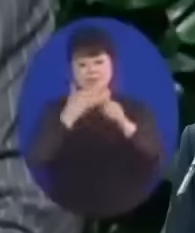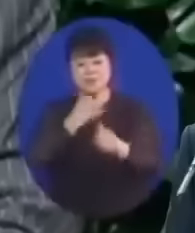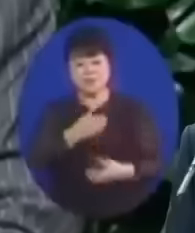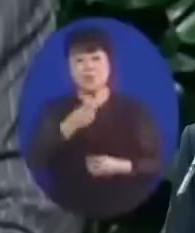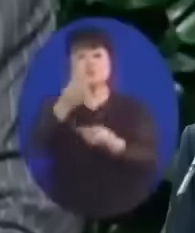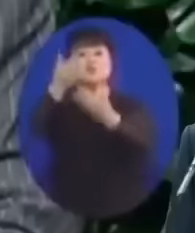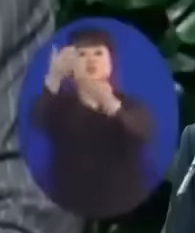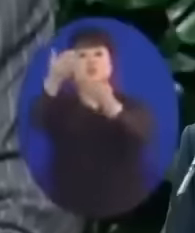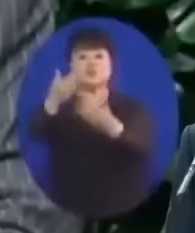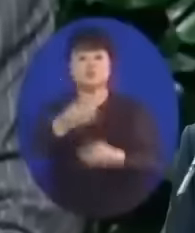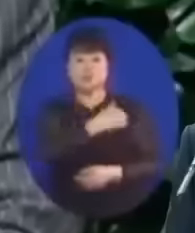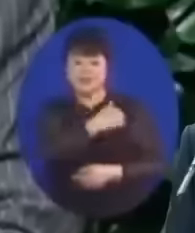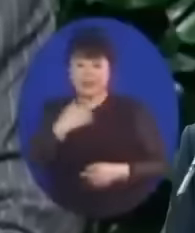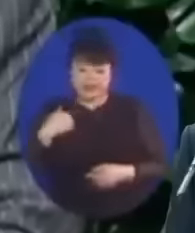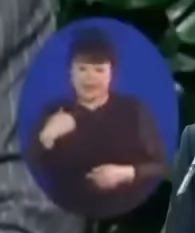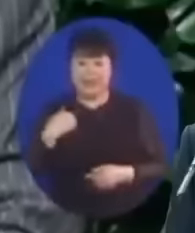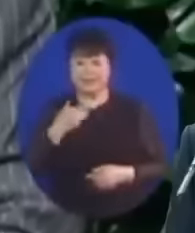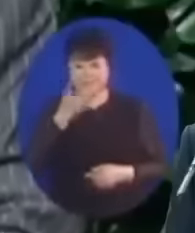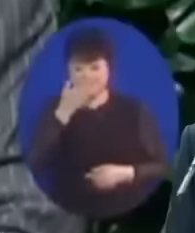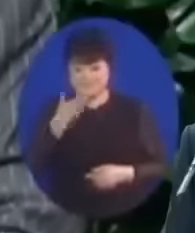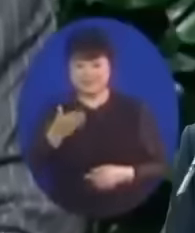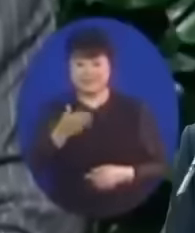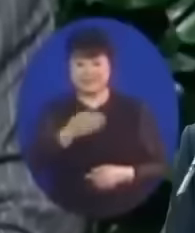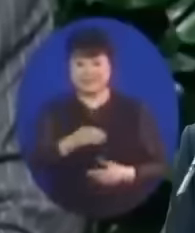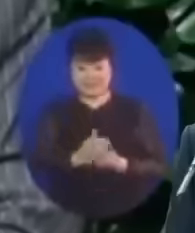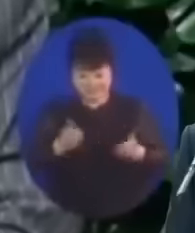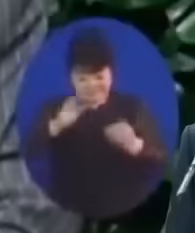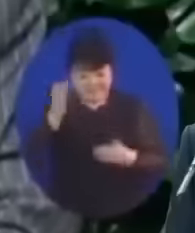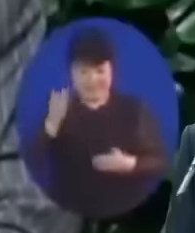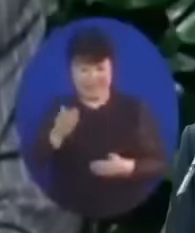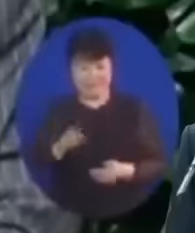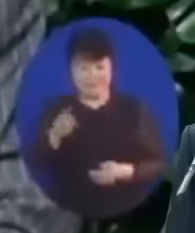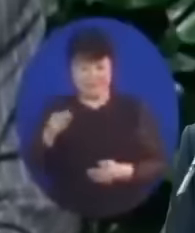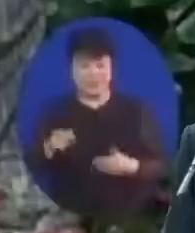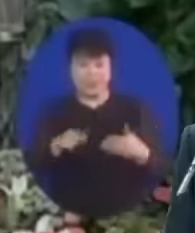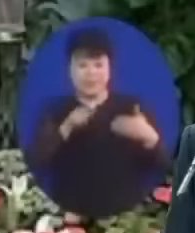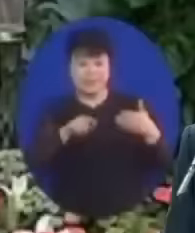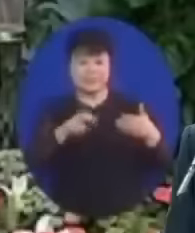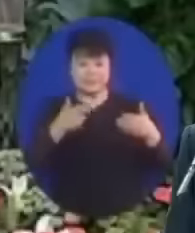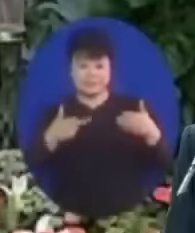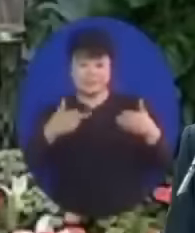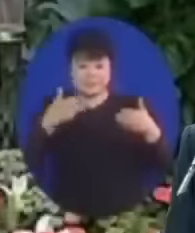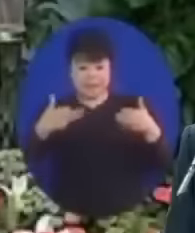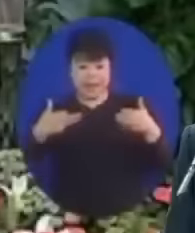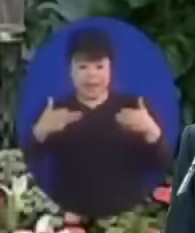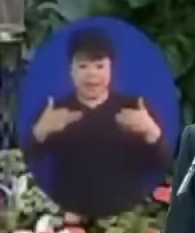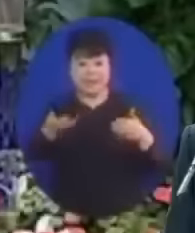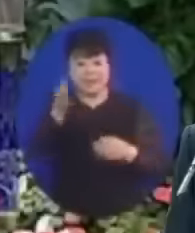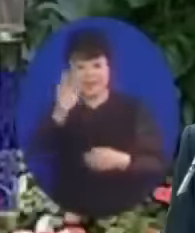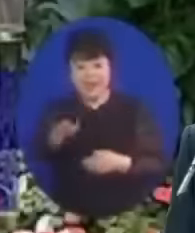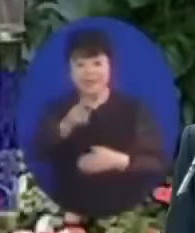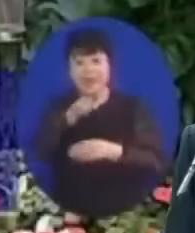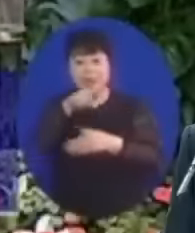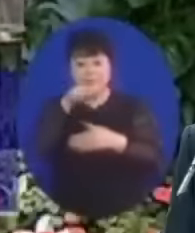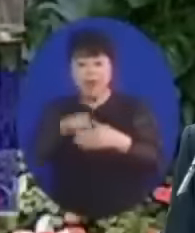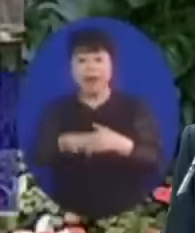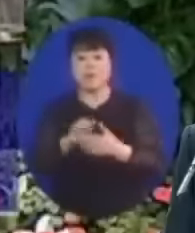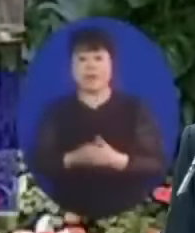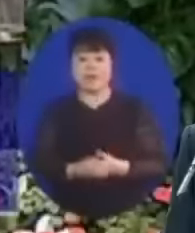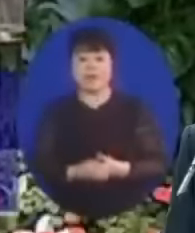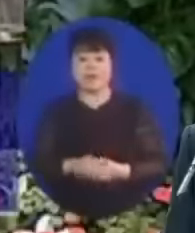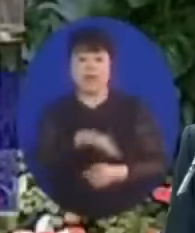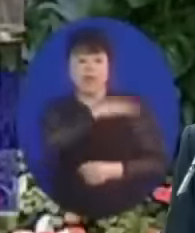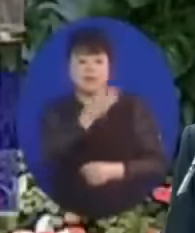축복을 주시더라도 감당할 수 있는 그릇이 되는 것입니다. 신명기 8장 17절로 18절에 그러나 내가 마음에 이르기를